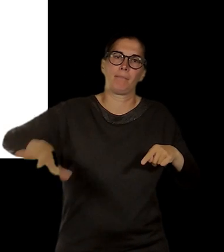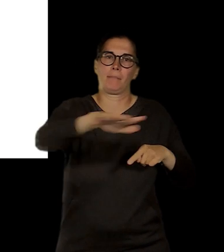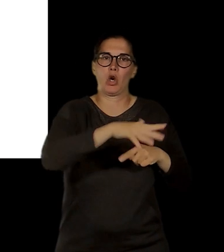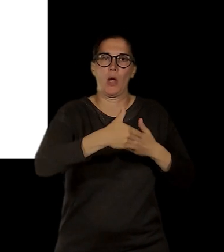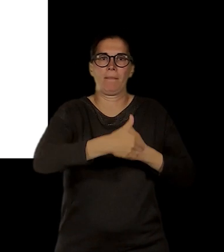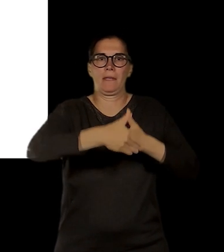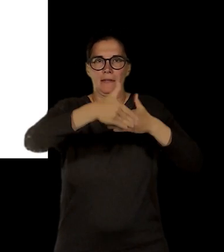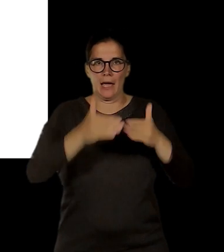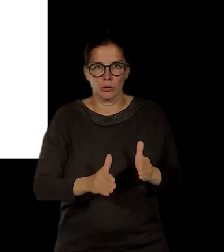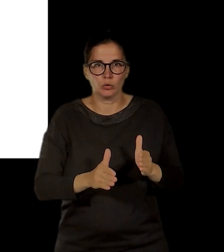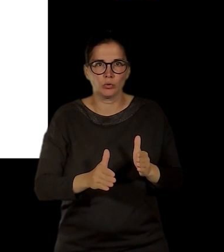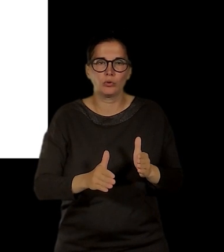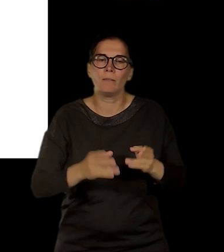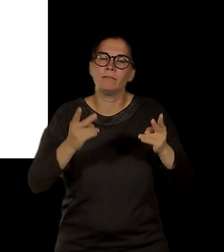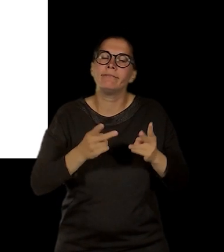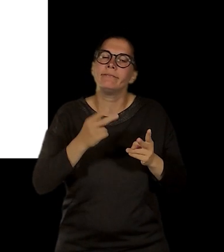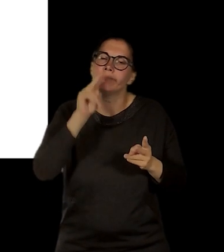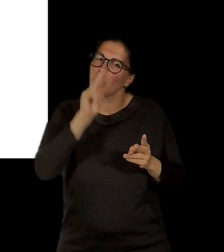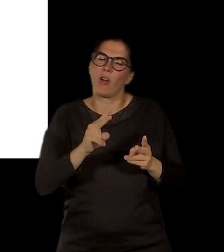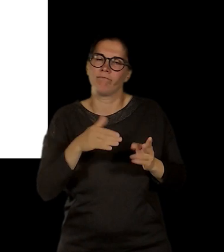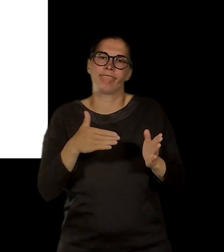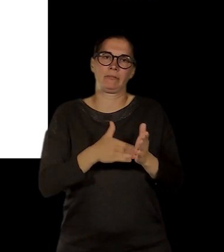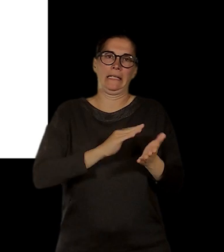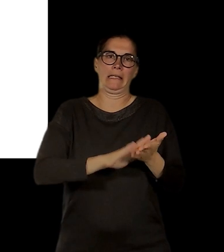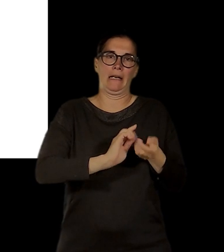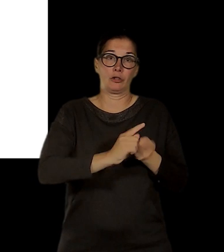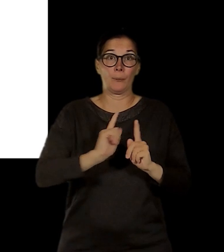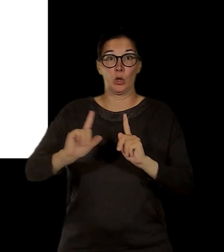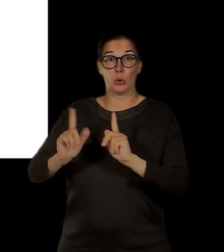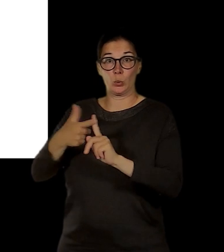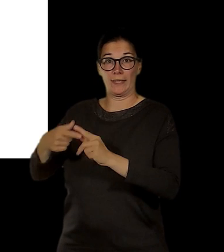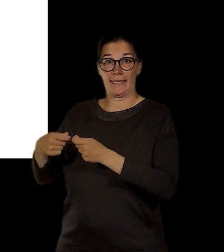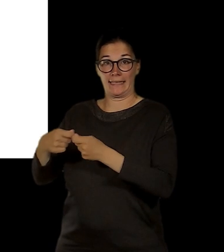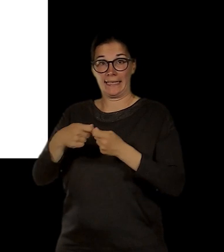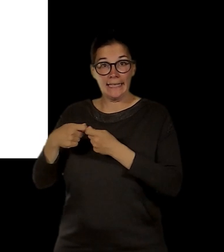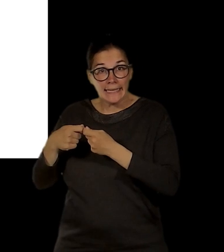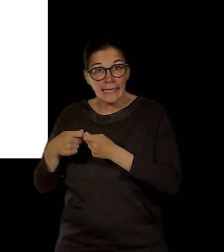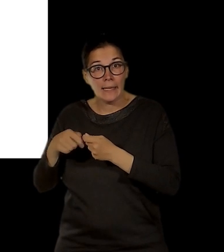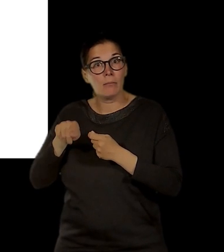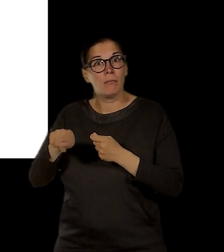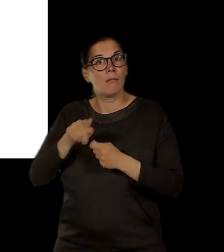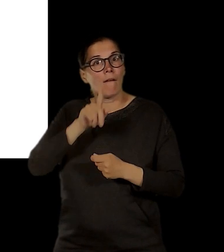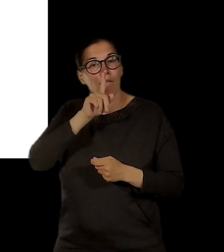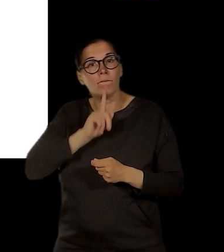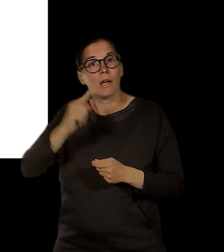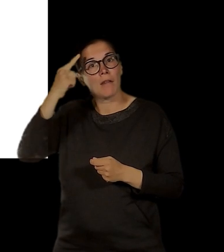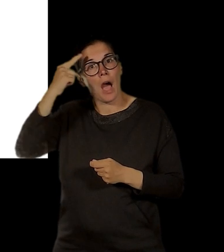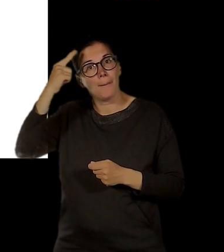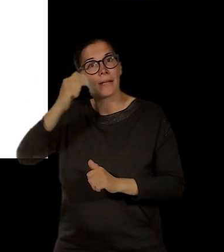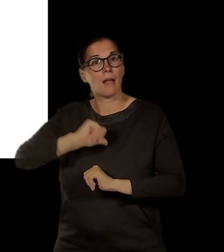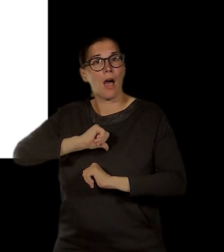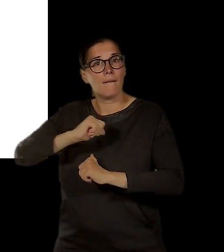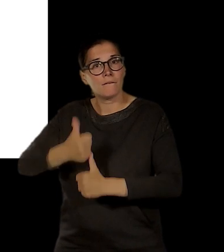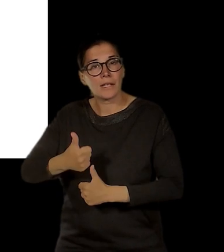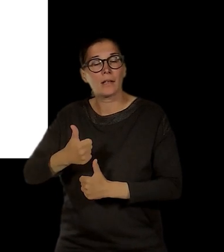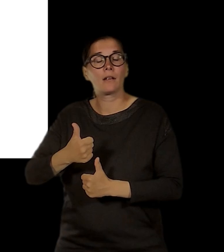kategorii skoro hned. A ten druhý tým vlastně vytvářel návrh,